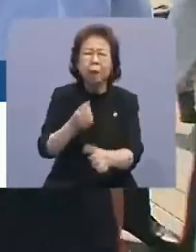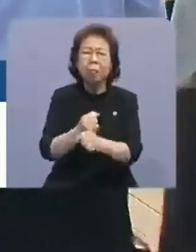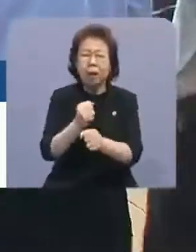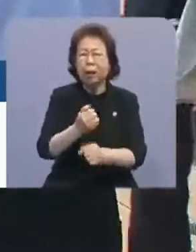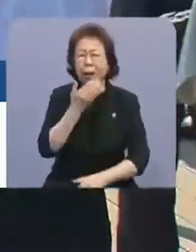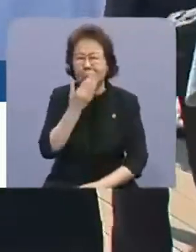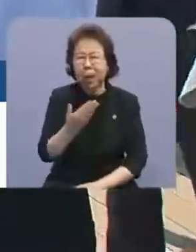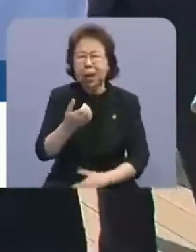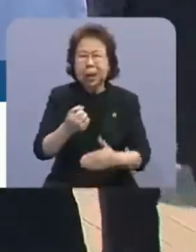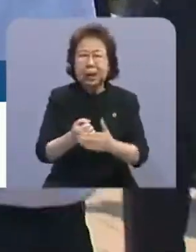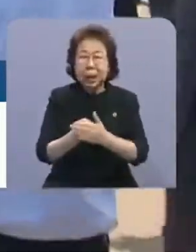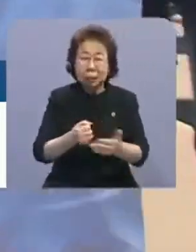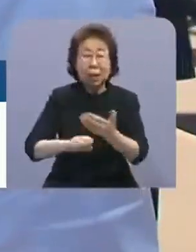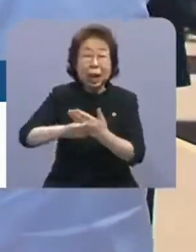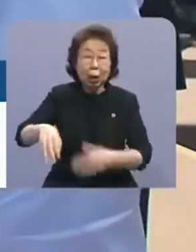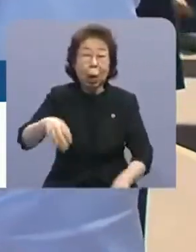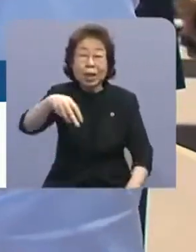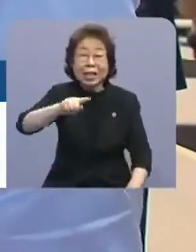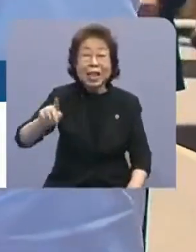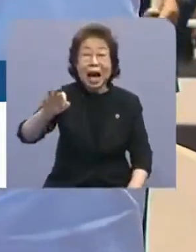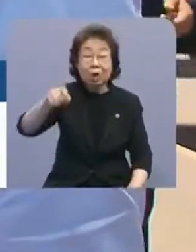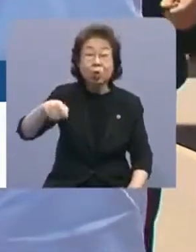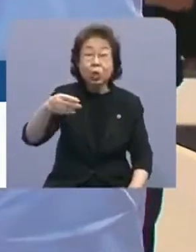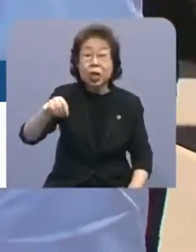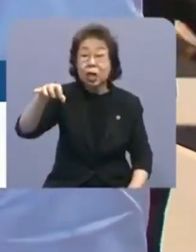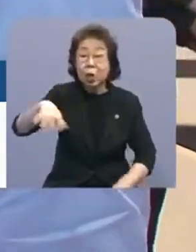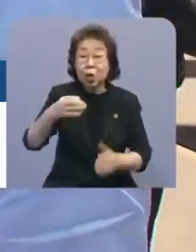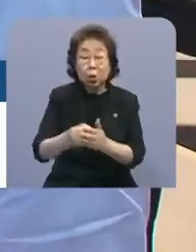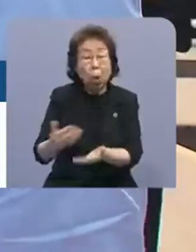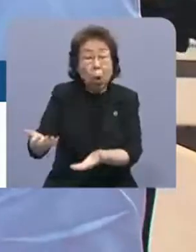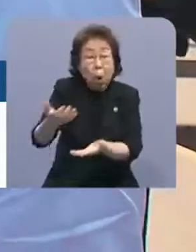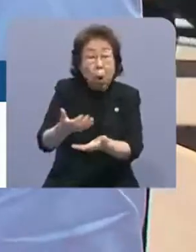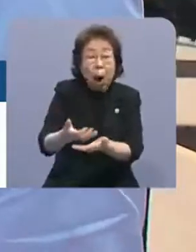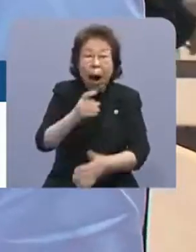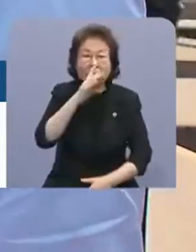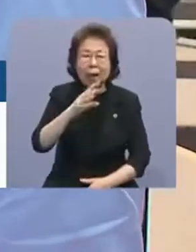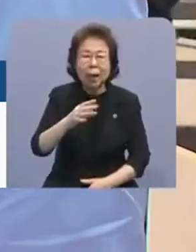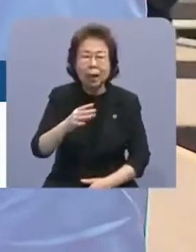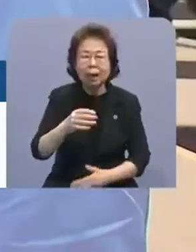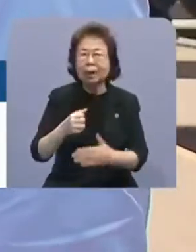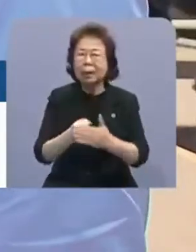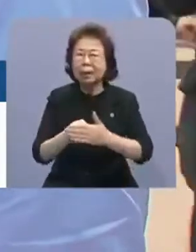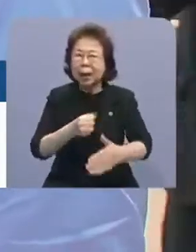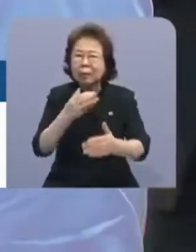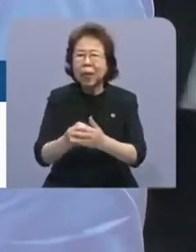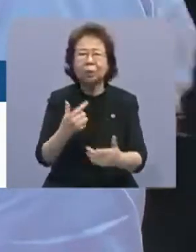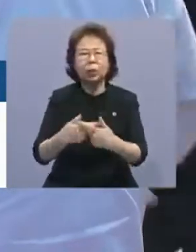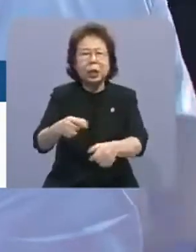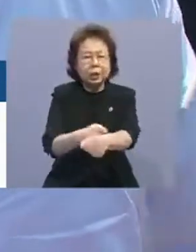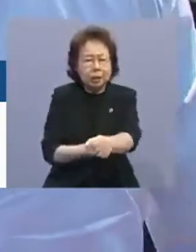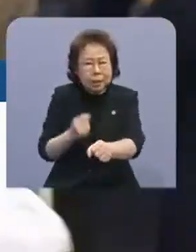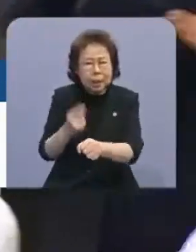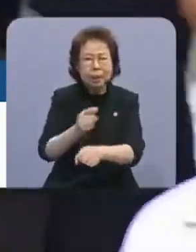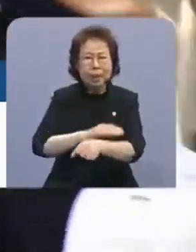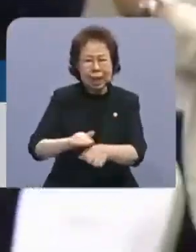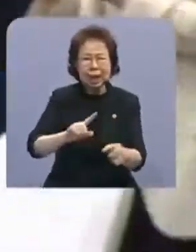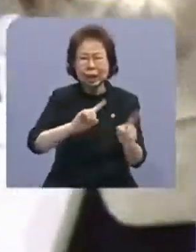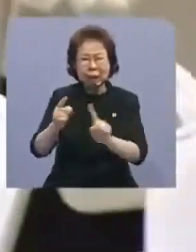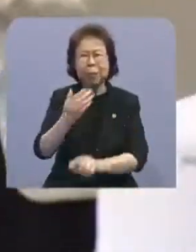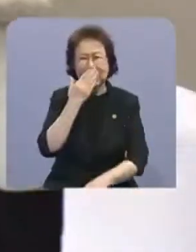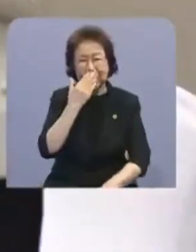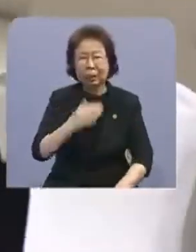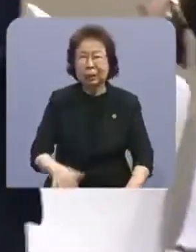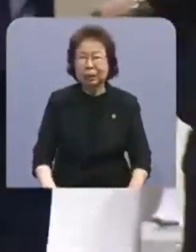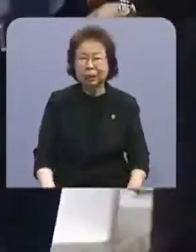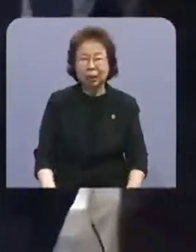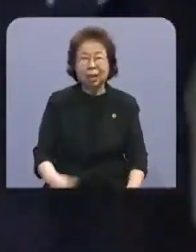통해서 이게 사우디가 생각할 수 없는 분들에서 이해하면 안 되는 거예요. 부산의 특징을.